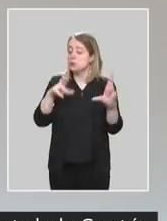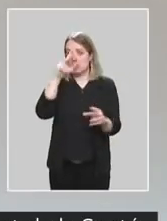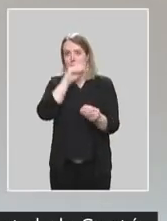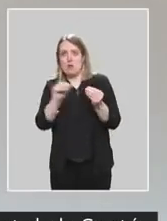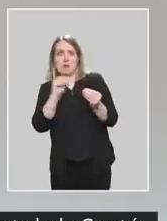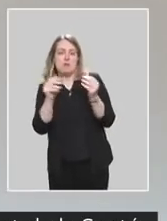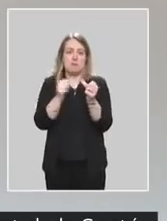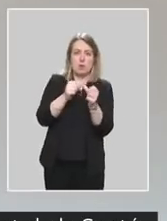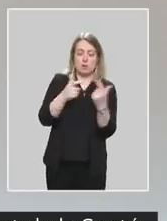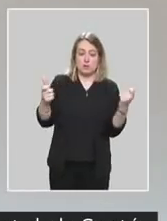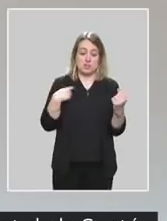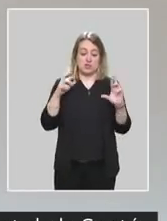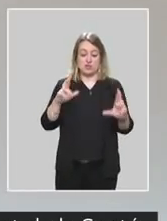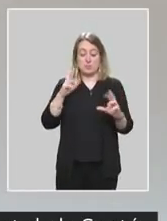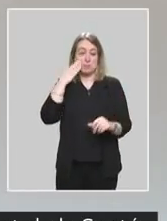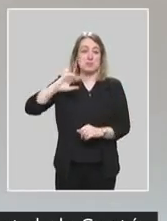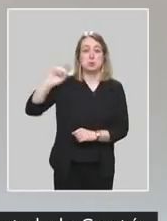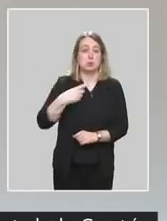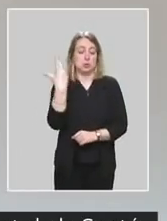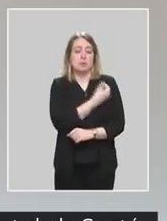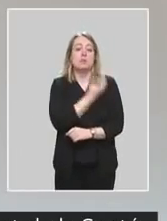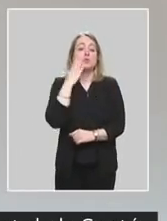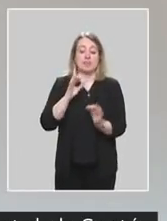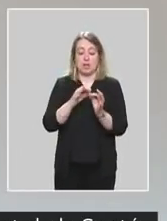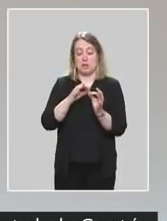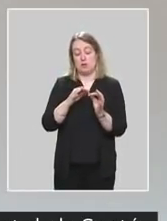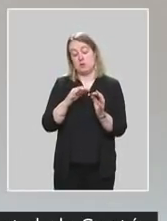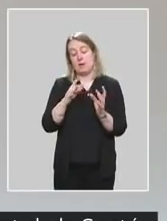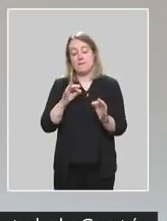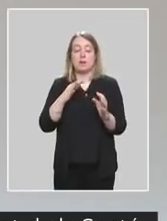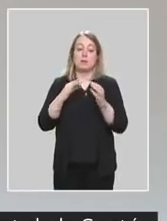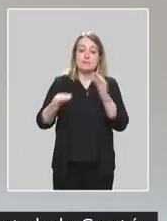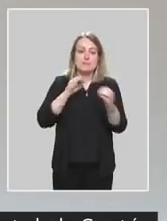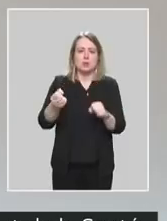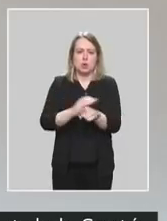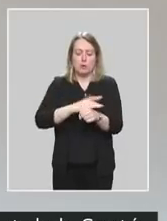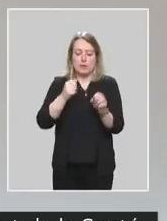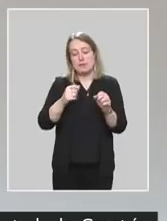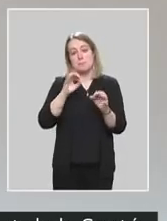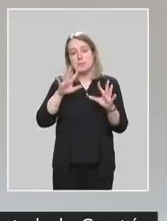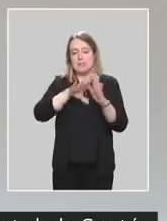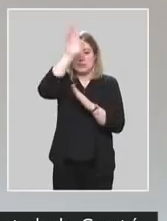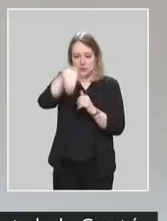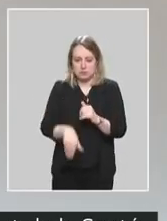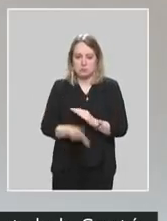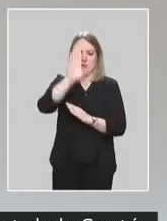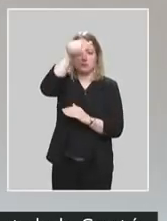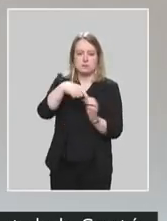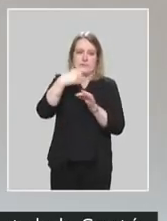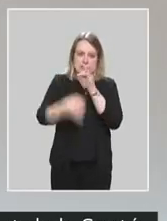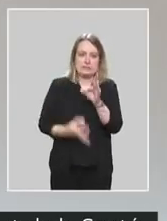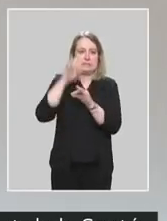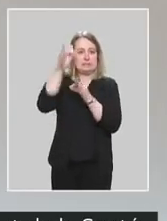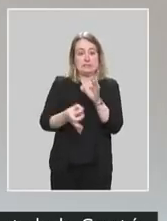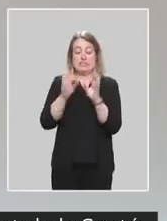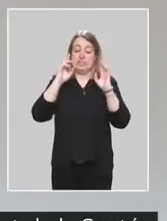peut-être des épidémies, des vagues épidémiques. J'ai dit que ce Covid était cyclique, il y aura peut-être d'autres vagues dans le futur, enfin probablement, et que nous pourrons affronter